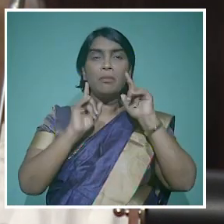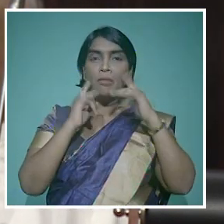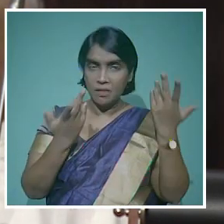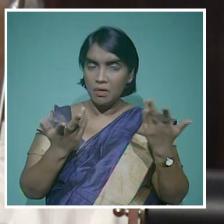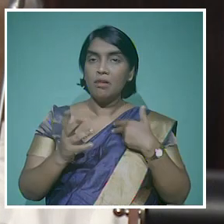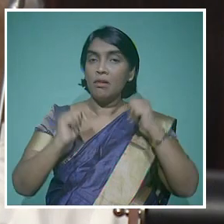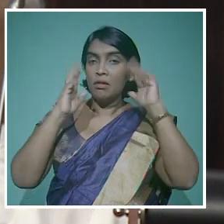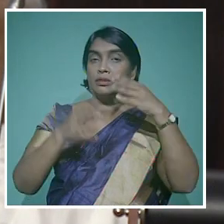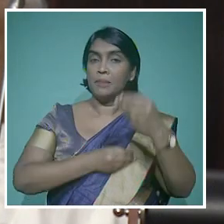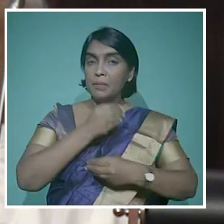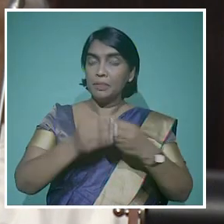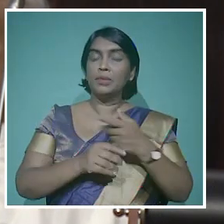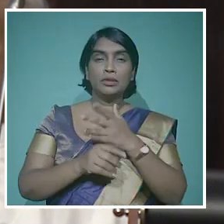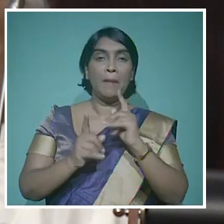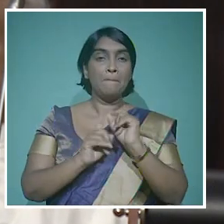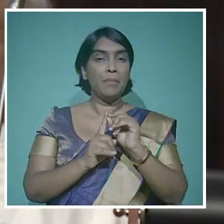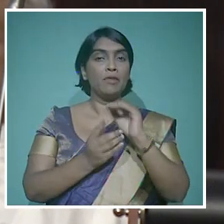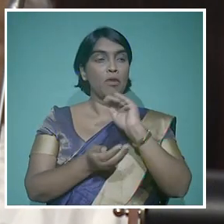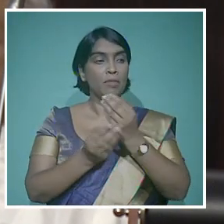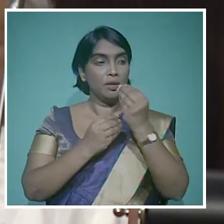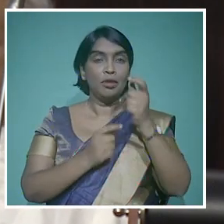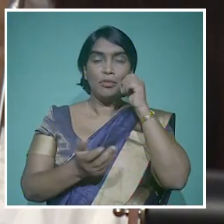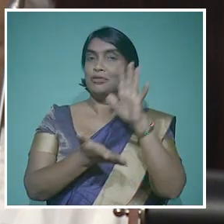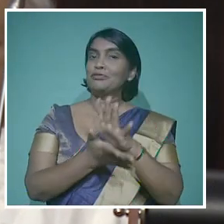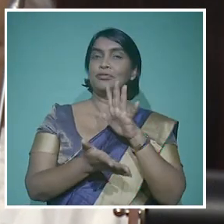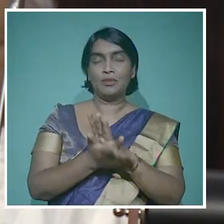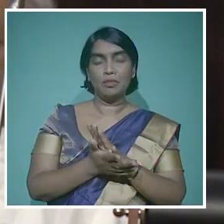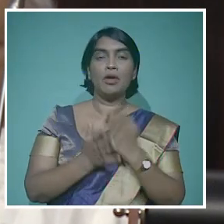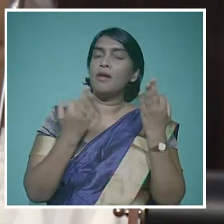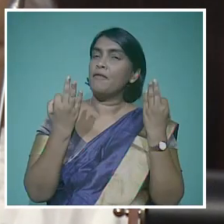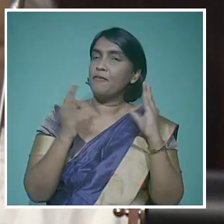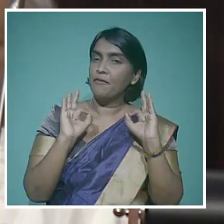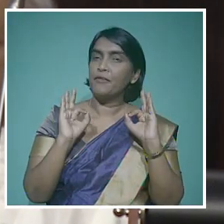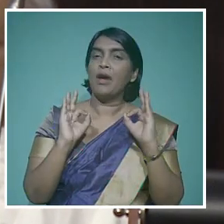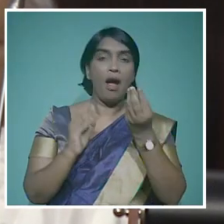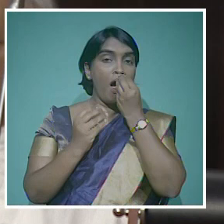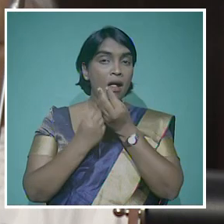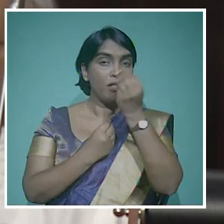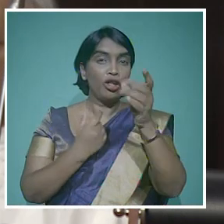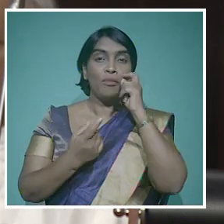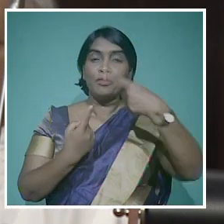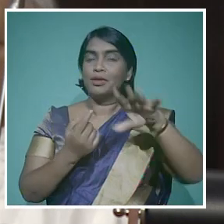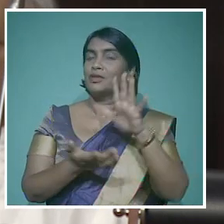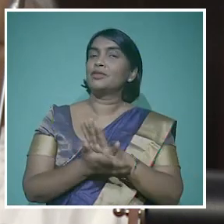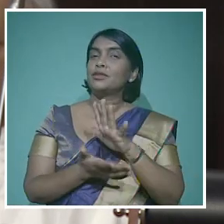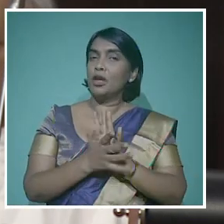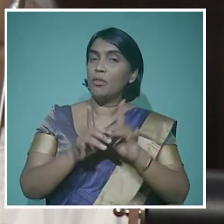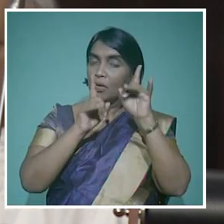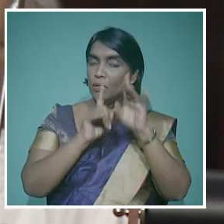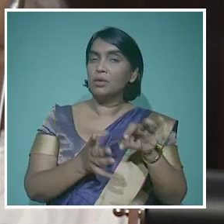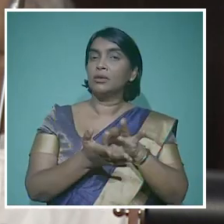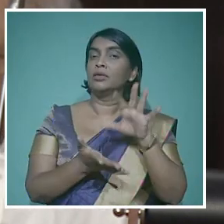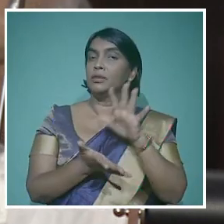පුද්ගලික ව්‍යාපාර ජනසතු කරද්දී ජනතාව සතුටු වුණා. නොමිලේ හාල් දෙද්දී ජනතාව සතුටු වුණා. එවැනි